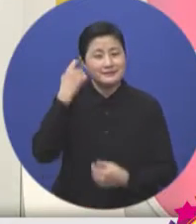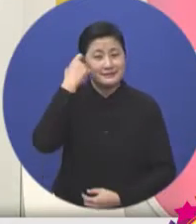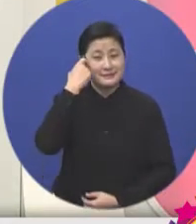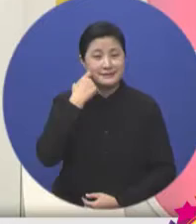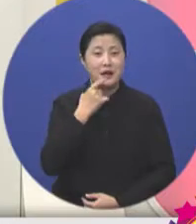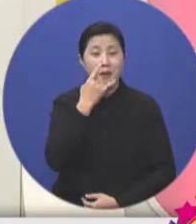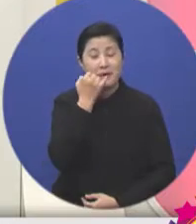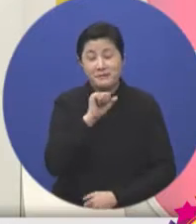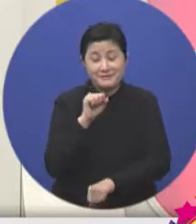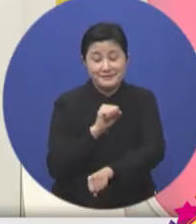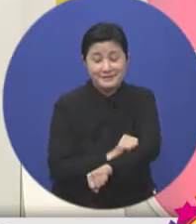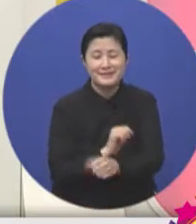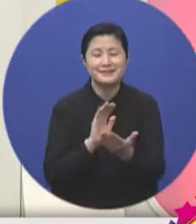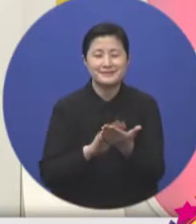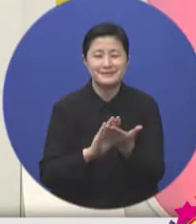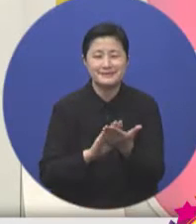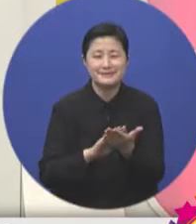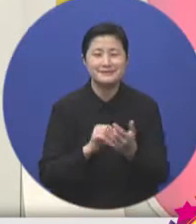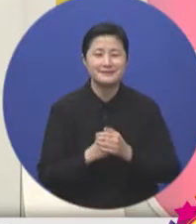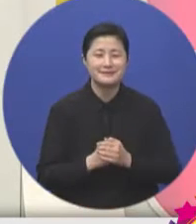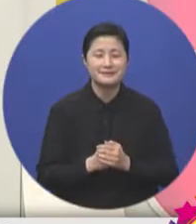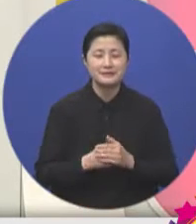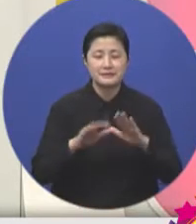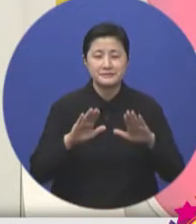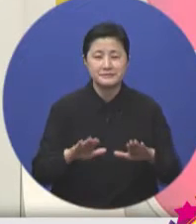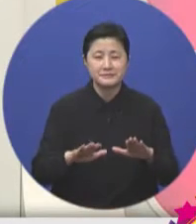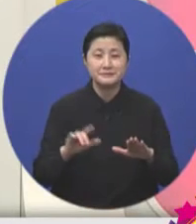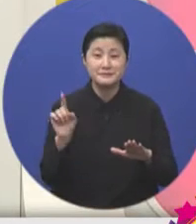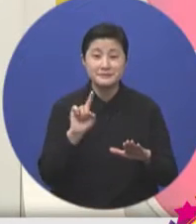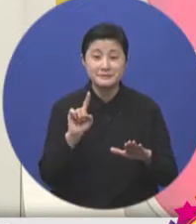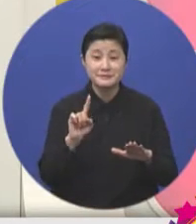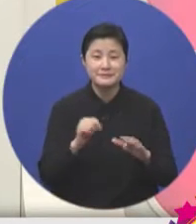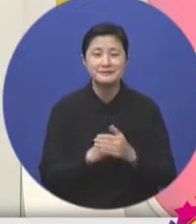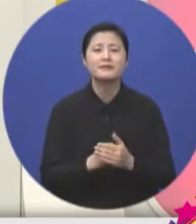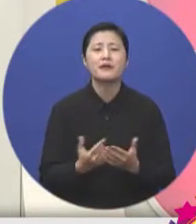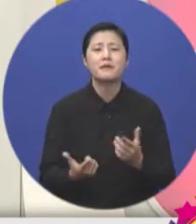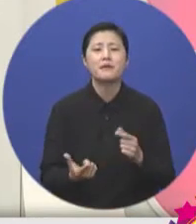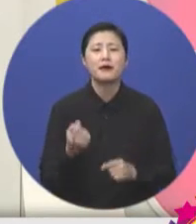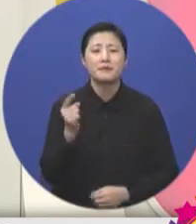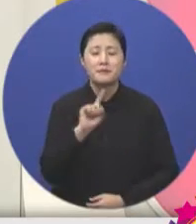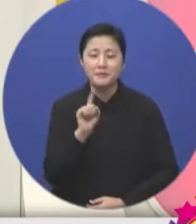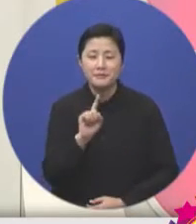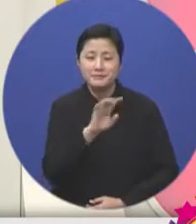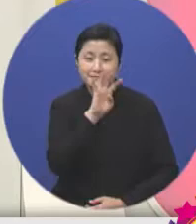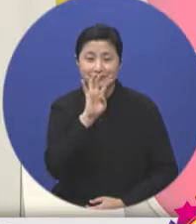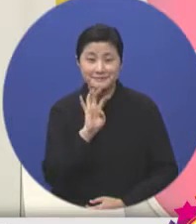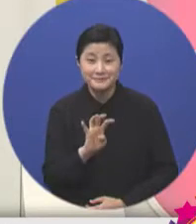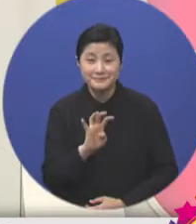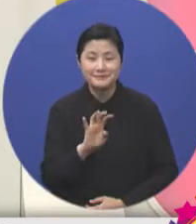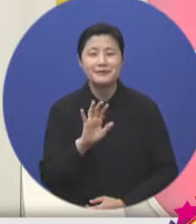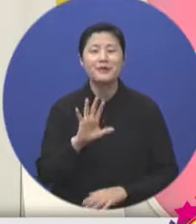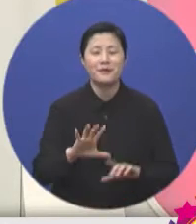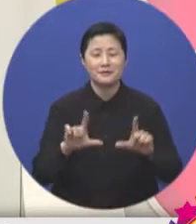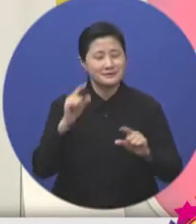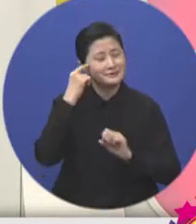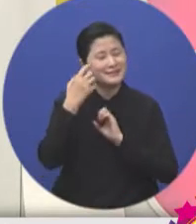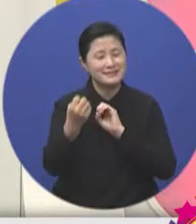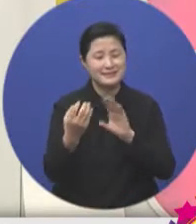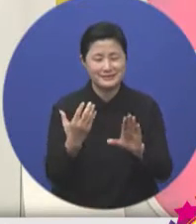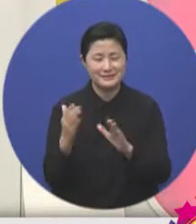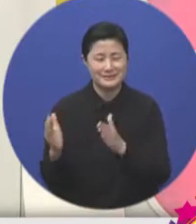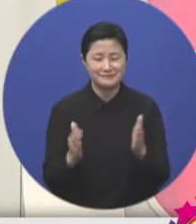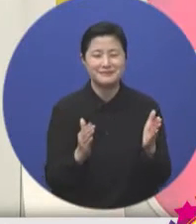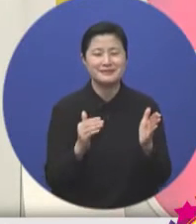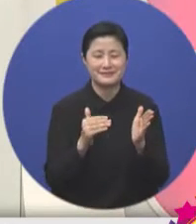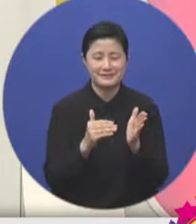같아요. 엄마 너무 잘하셨어요. 네. 자, 이번에는요. 바로 오늘의 퀴즈가 또